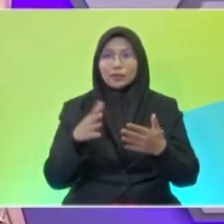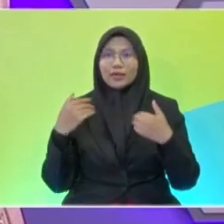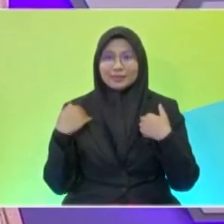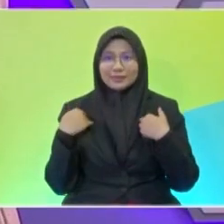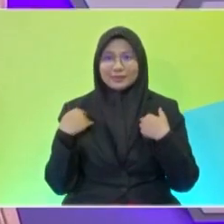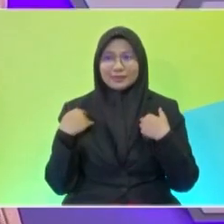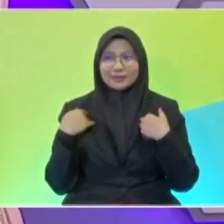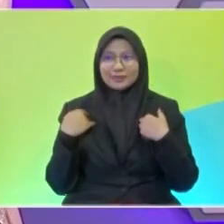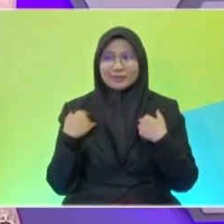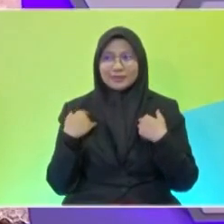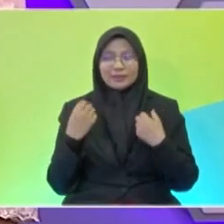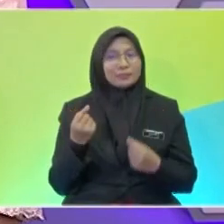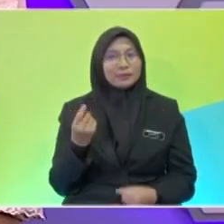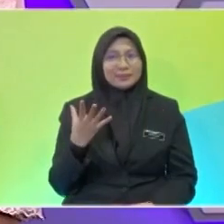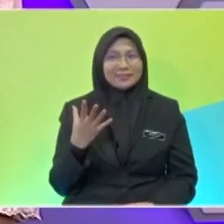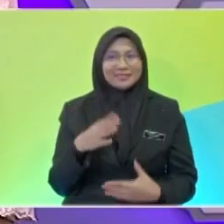berapa